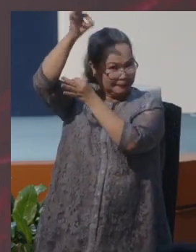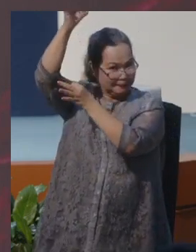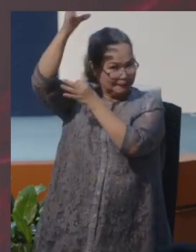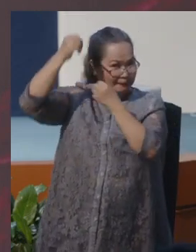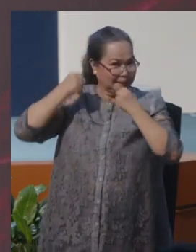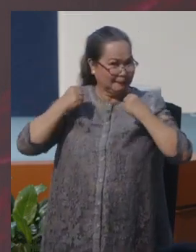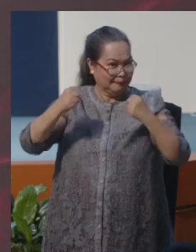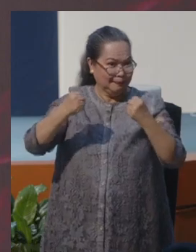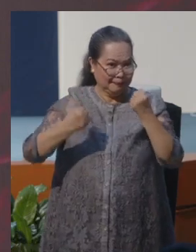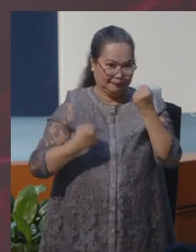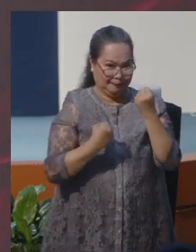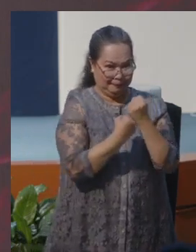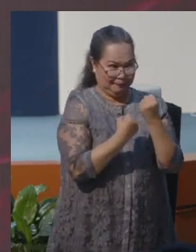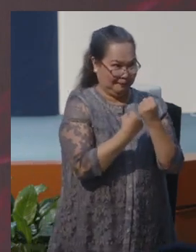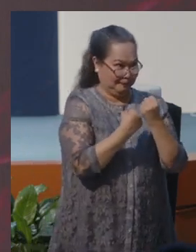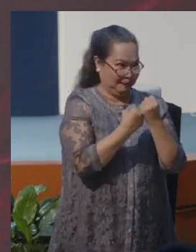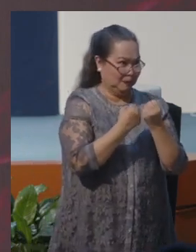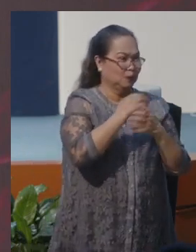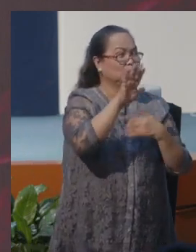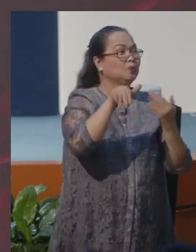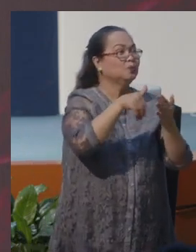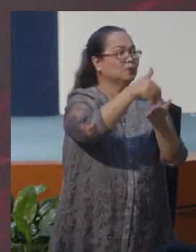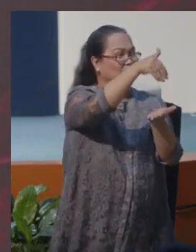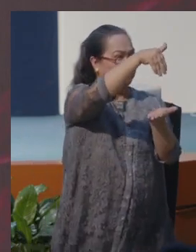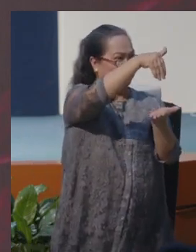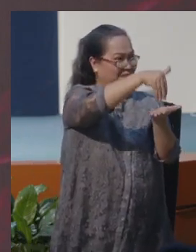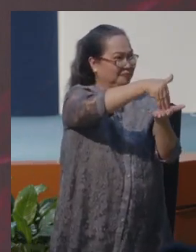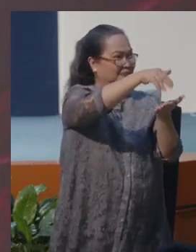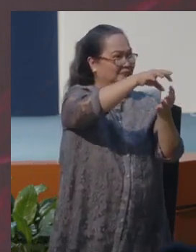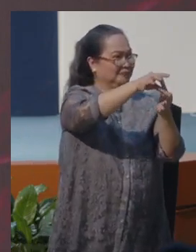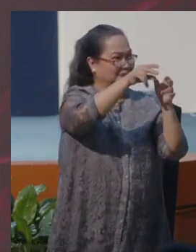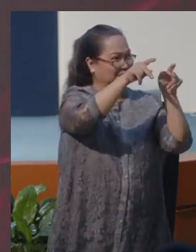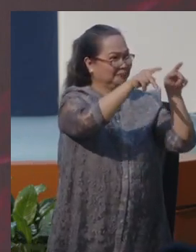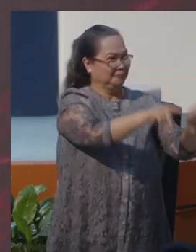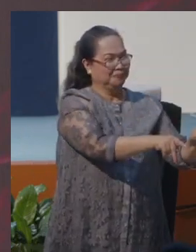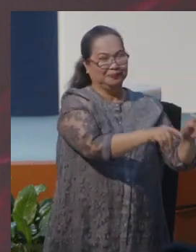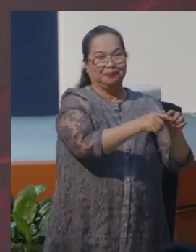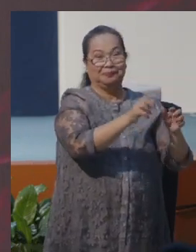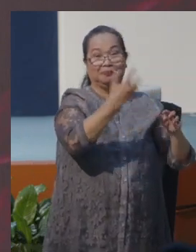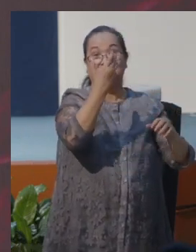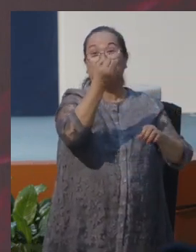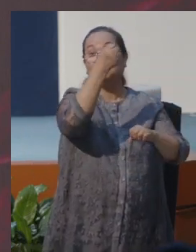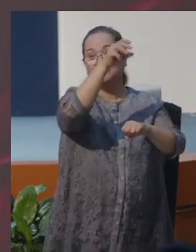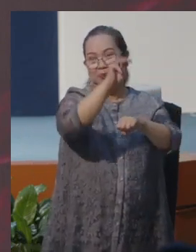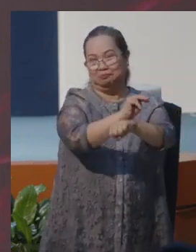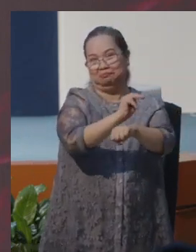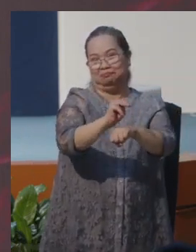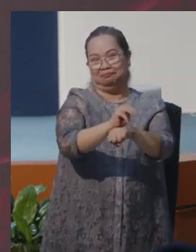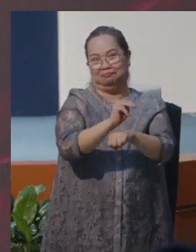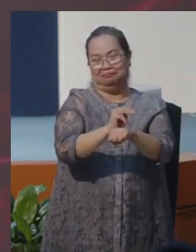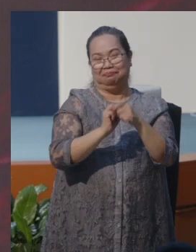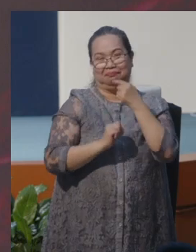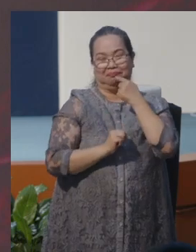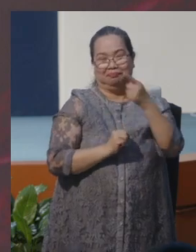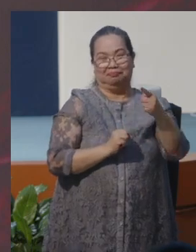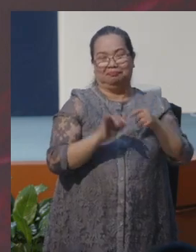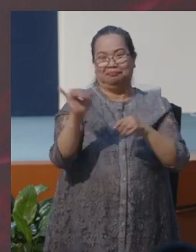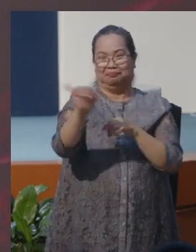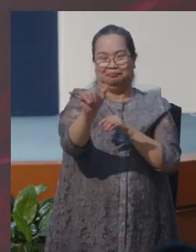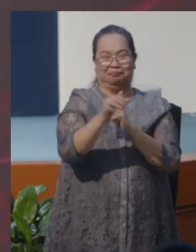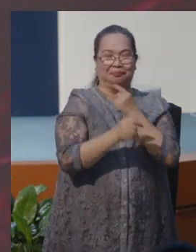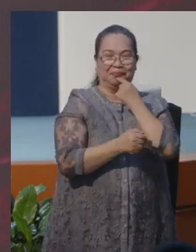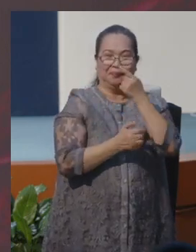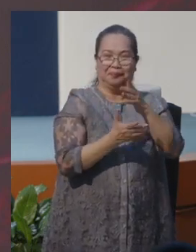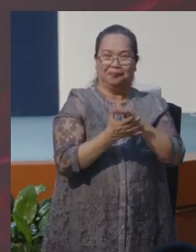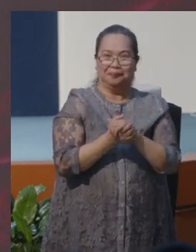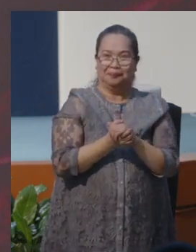siya sa kalagitnaan ng kanyang oposisyon sa kanyang ministeryo. Sabi ni Dr. R.C. Sproul sa